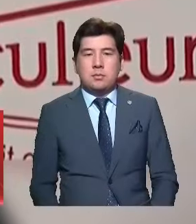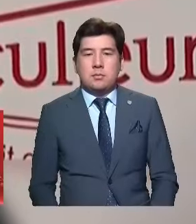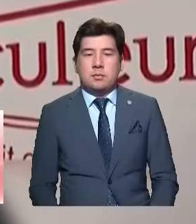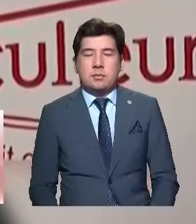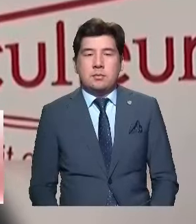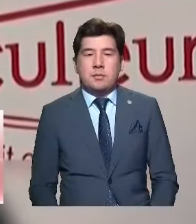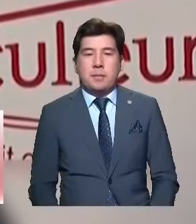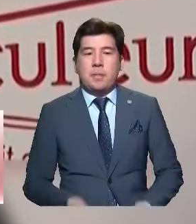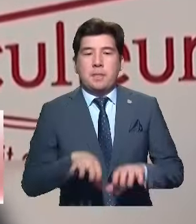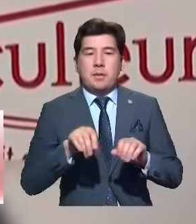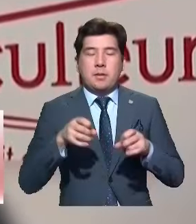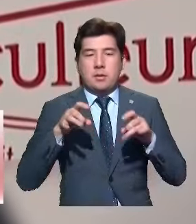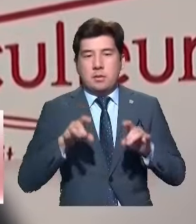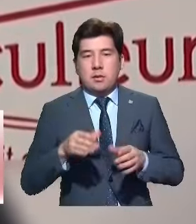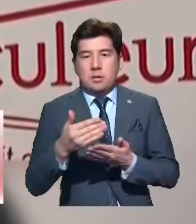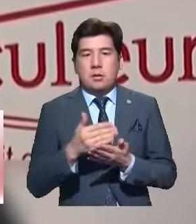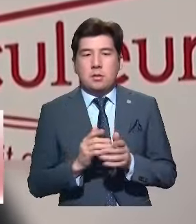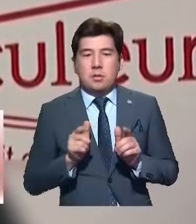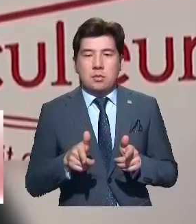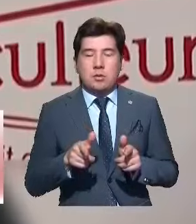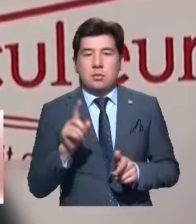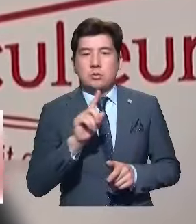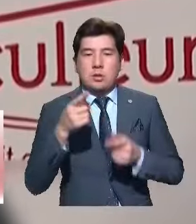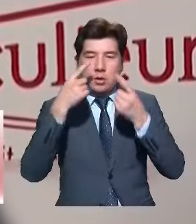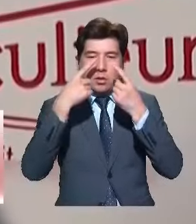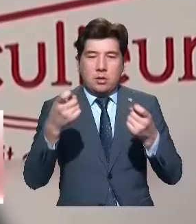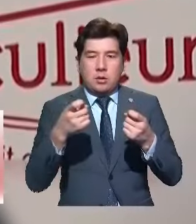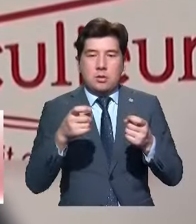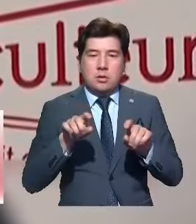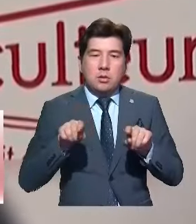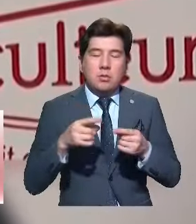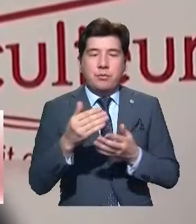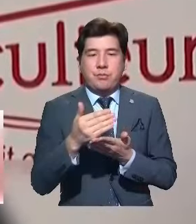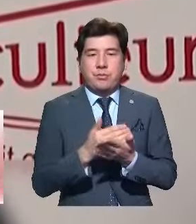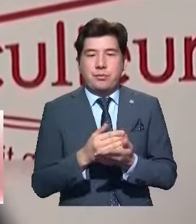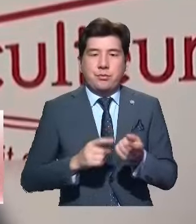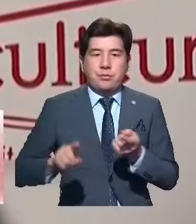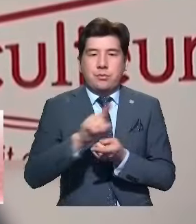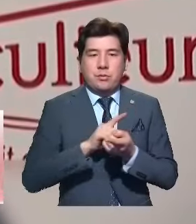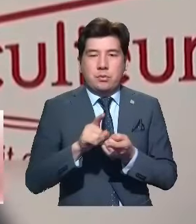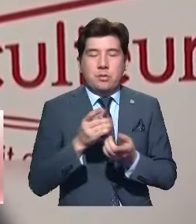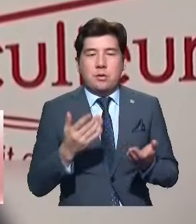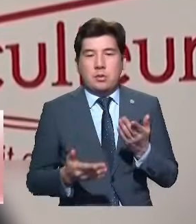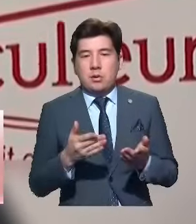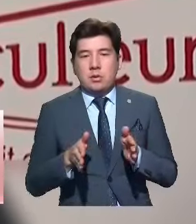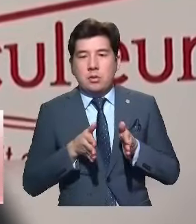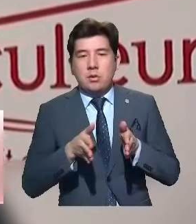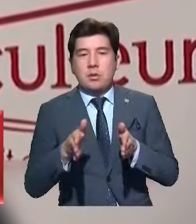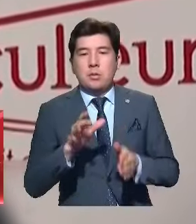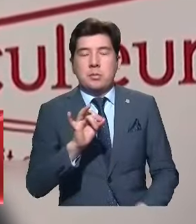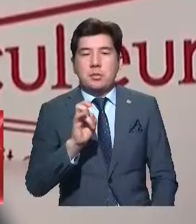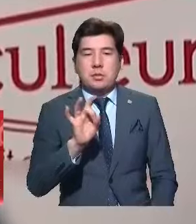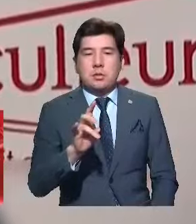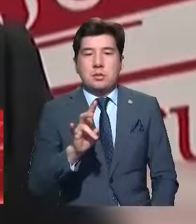Мы решили, что на данный момент, с учетом всего, что было объявлено, нам необходимо сменить форму наших действий. Поэтому мы призываем наши местные